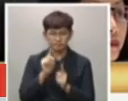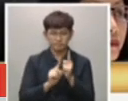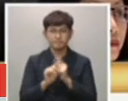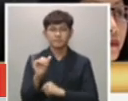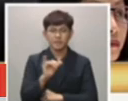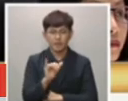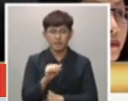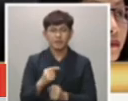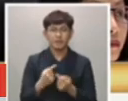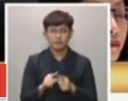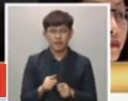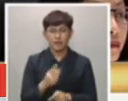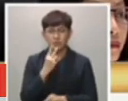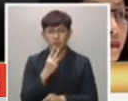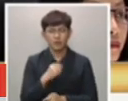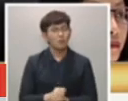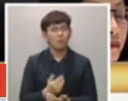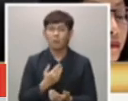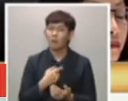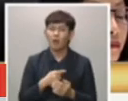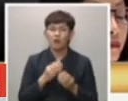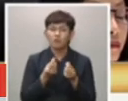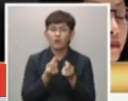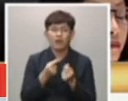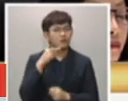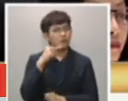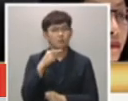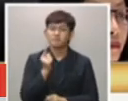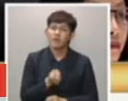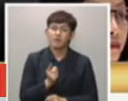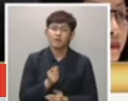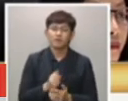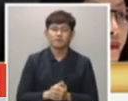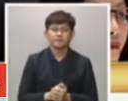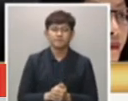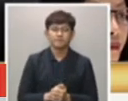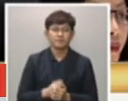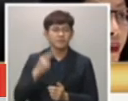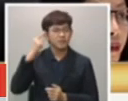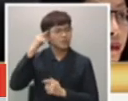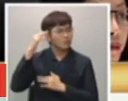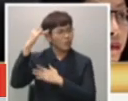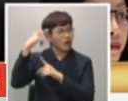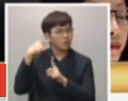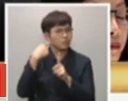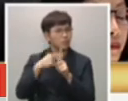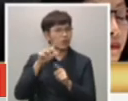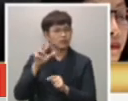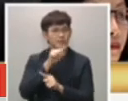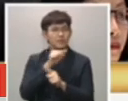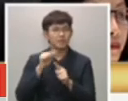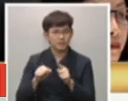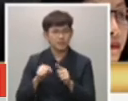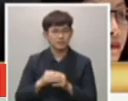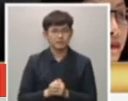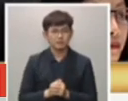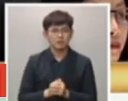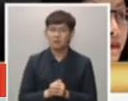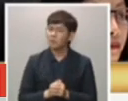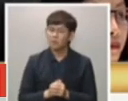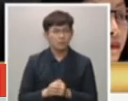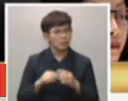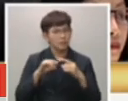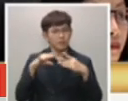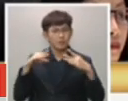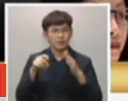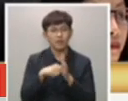ต่ว่าหนีไม่พ้นครับตัวเลขติดลบแน่นอนตั้งเป้าไว้บวก 3% จะห่างจากเป้าไปมากครับเพราะ